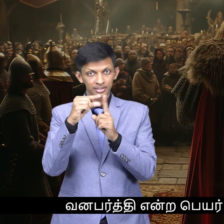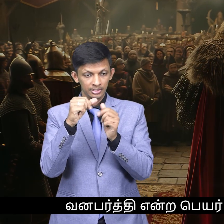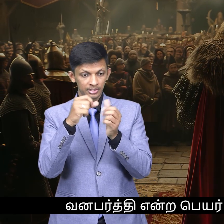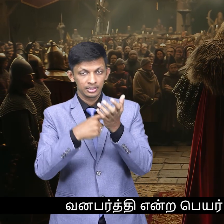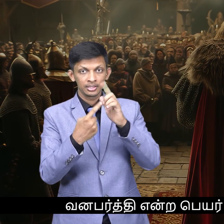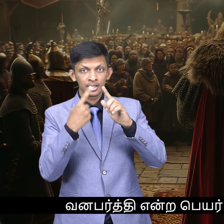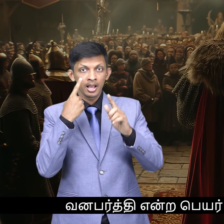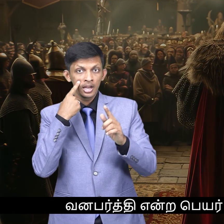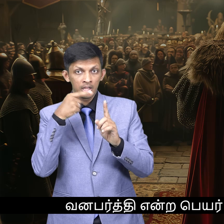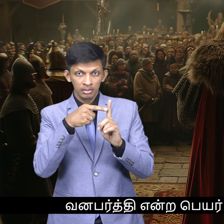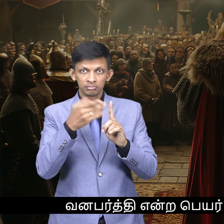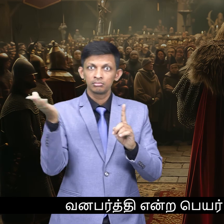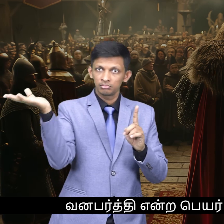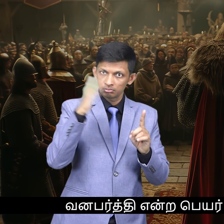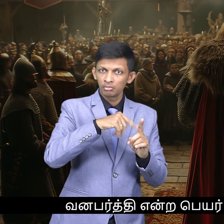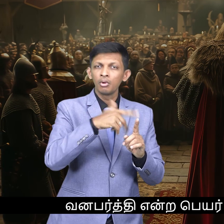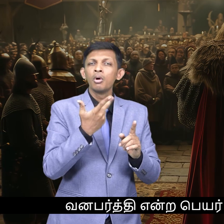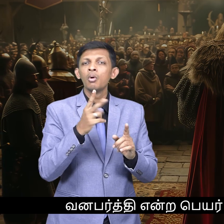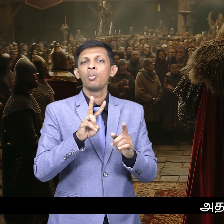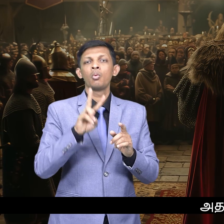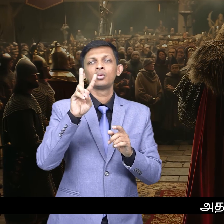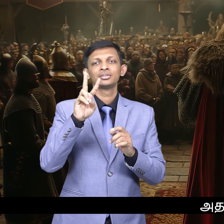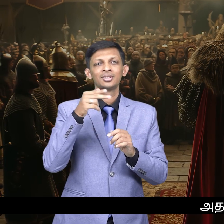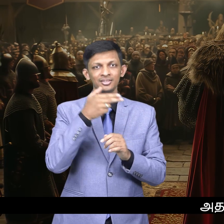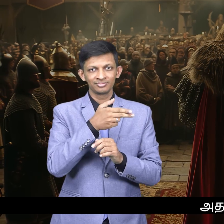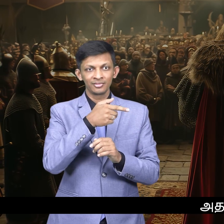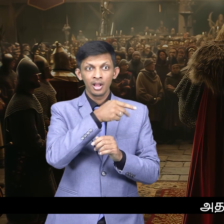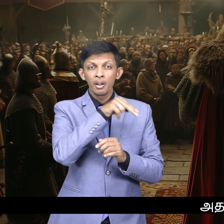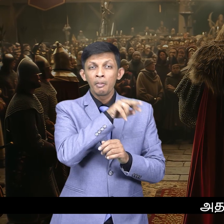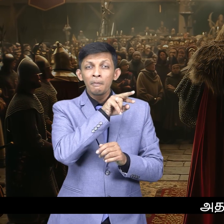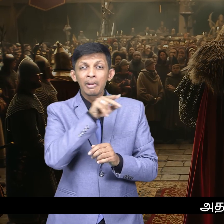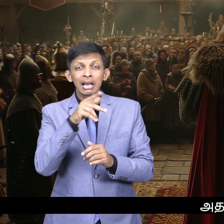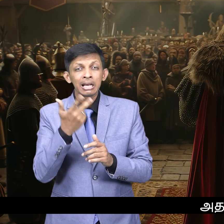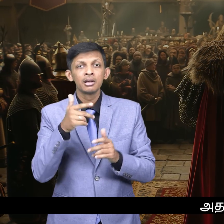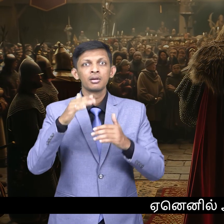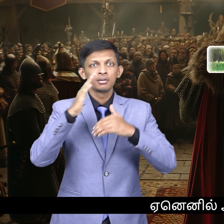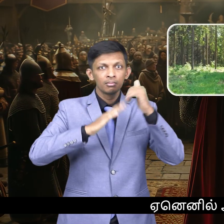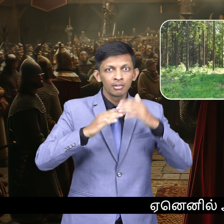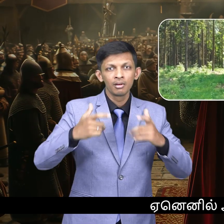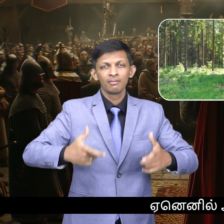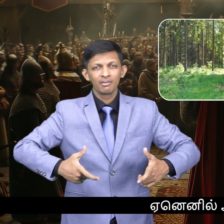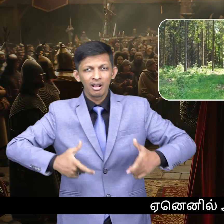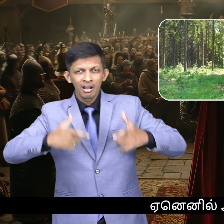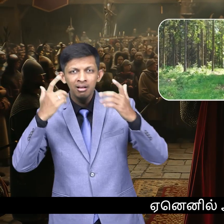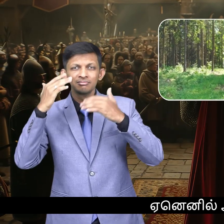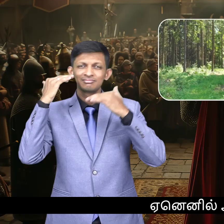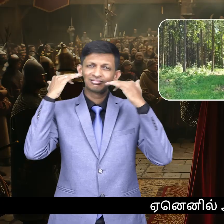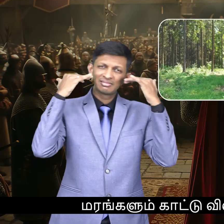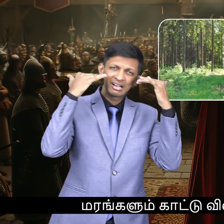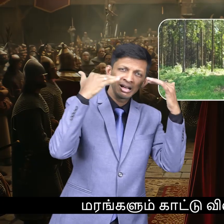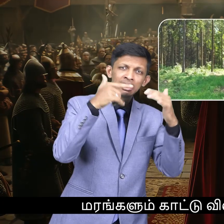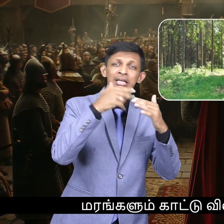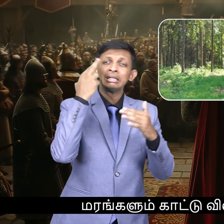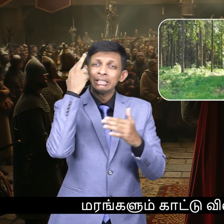என்ற பெயர் வனம் என்பதிலிருந்து வந்தது, அதாவது காடு. ஏனெனில் அது ஒரு